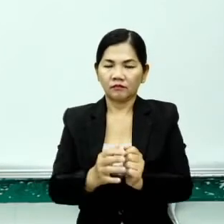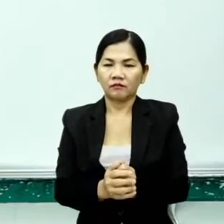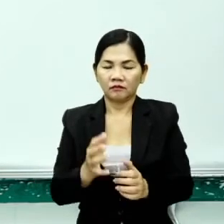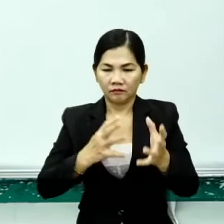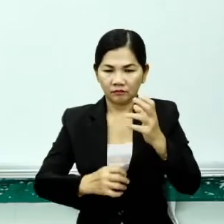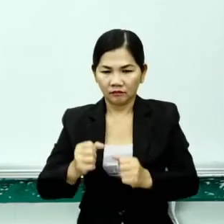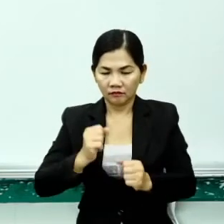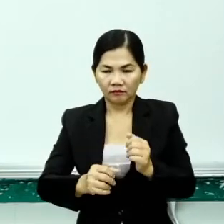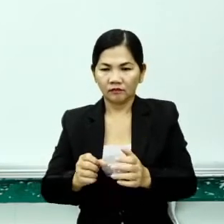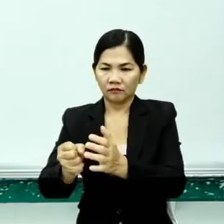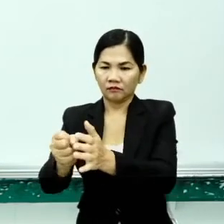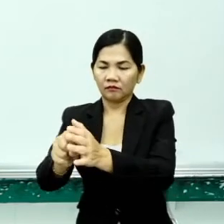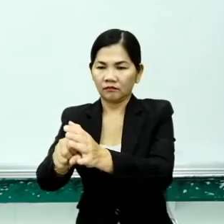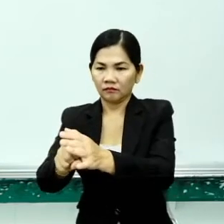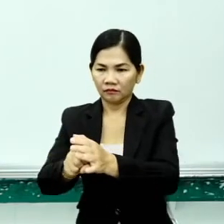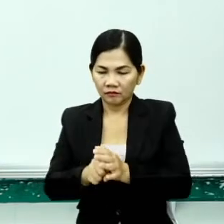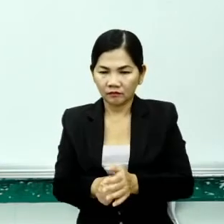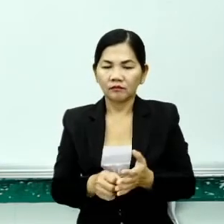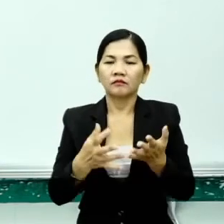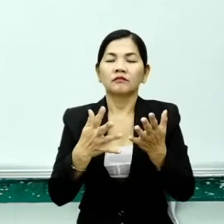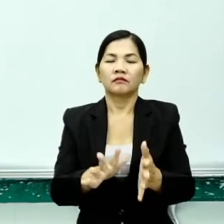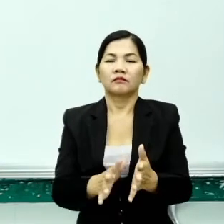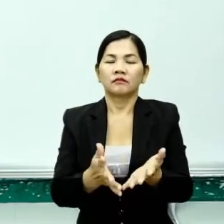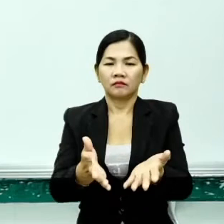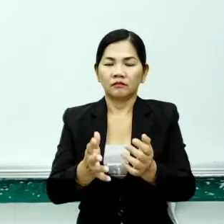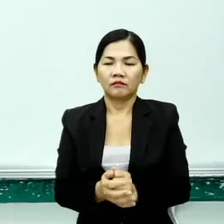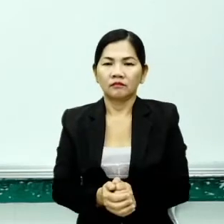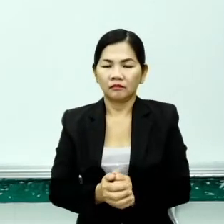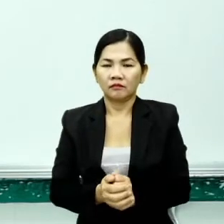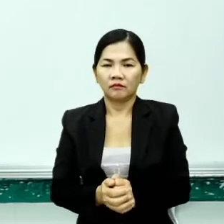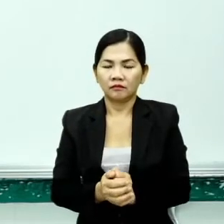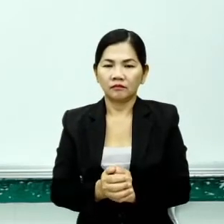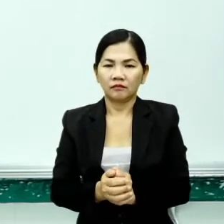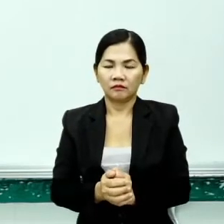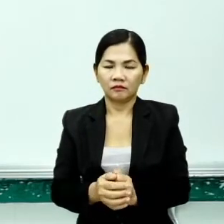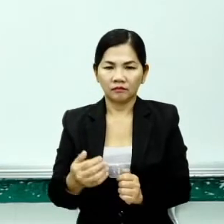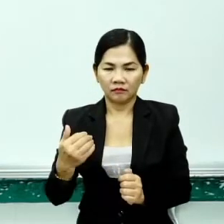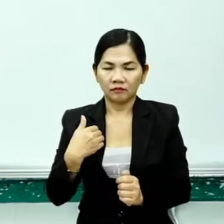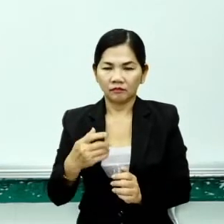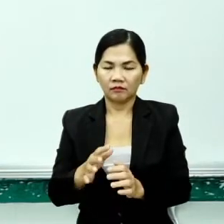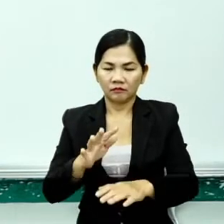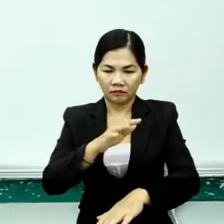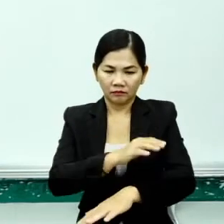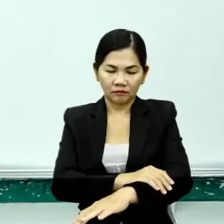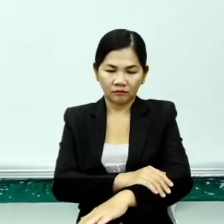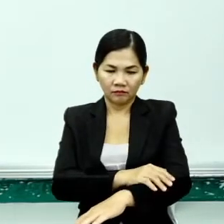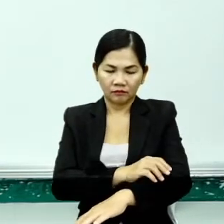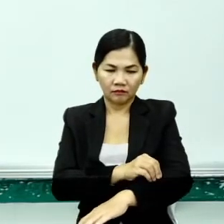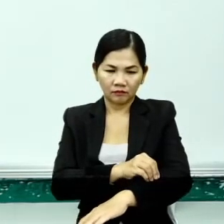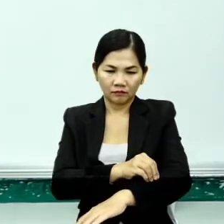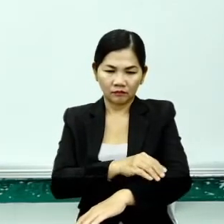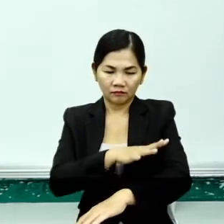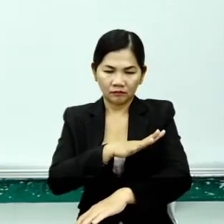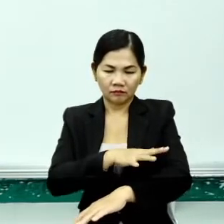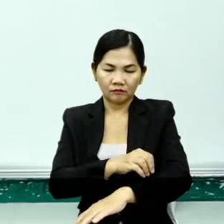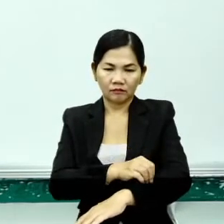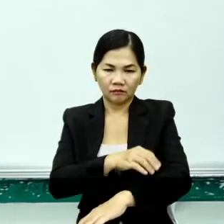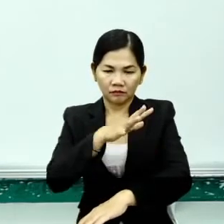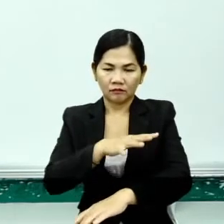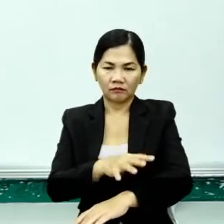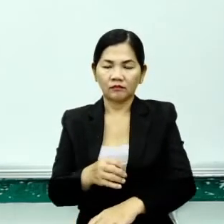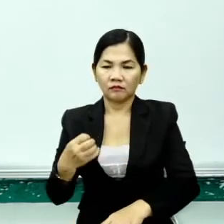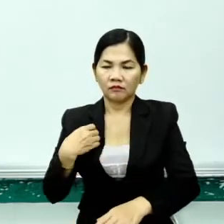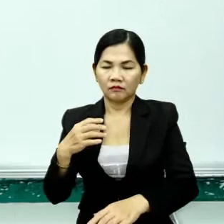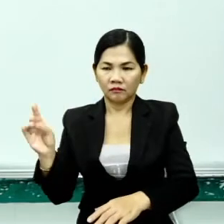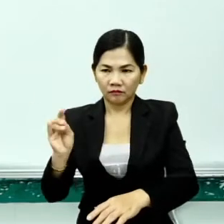đo phật đo cầm lang ô tiến ta miên phật đo vậy tết con cha phật đo rôm là con á cha phật đo sạch khác cứ bị phật